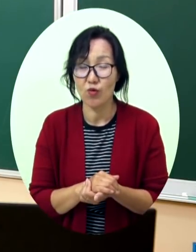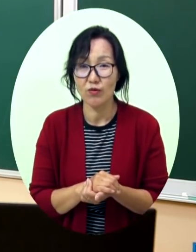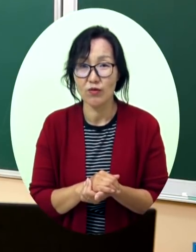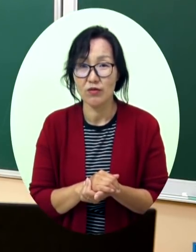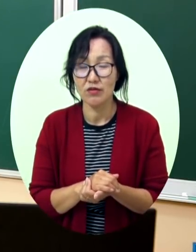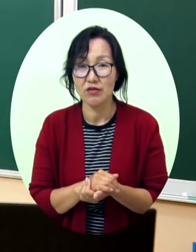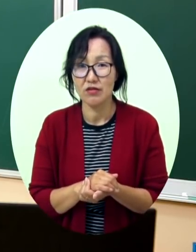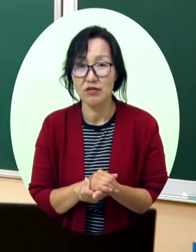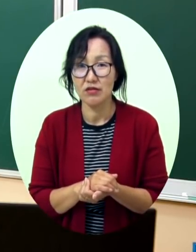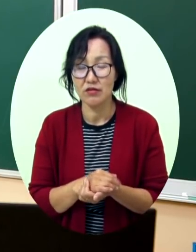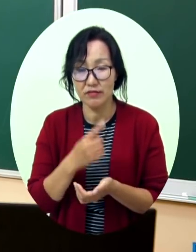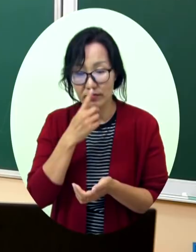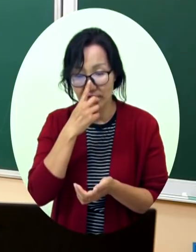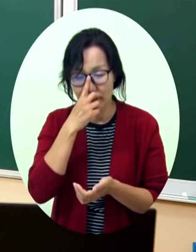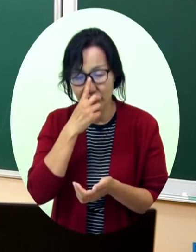За, тэгвэл